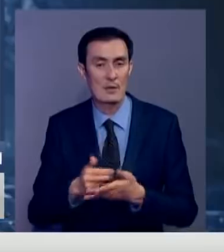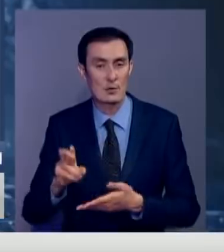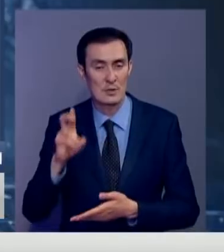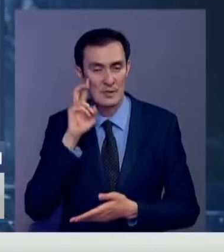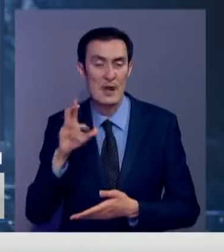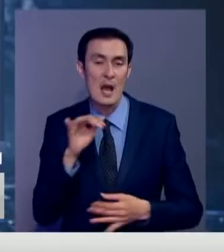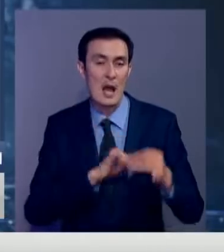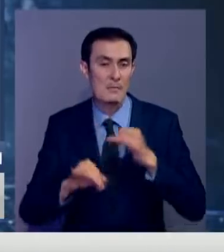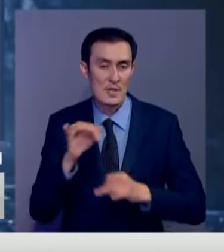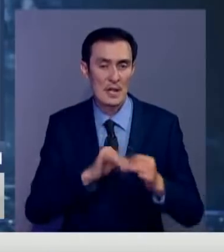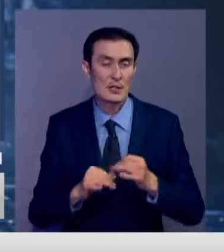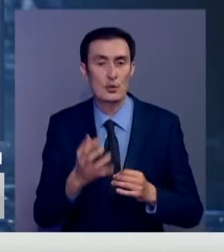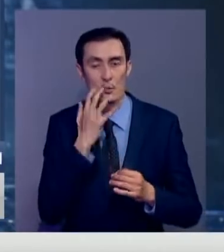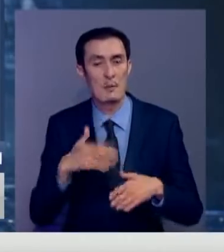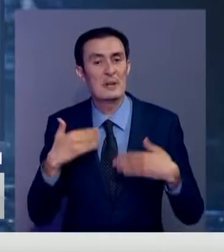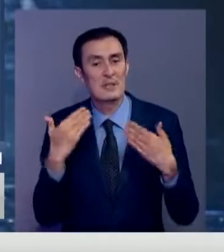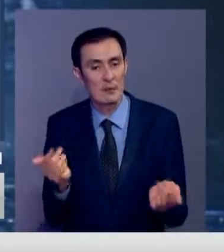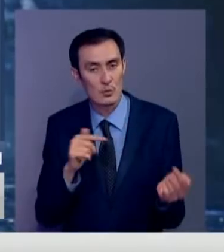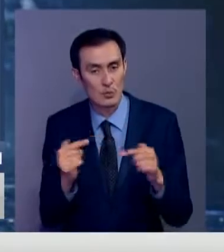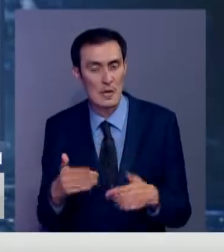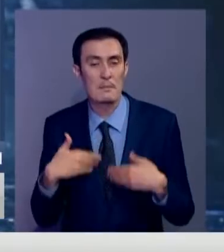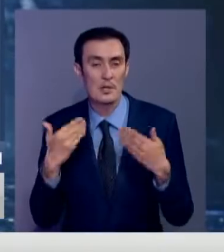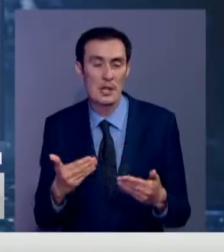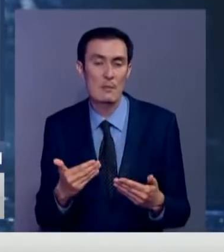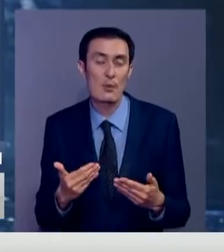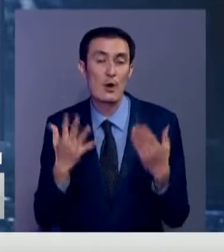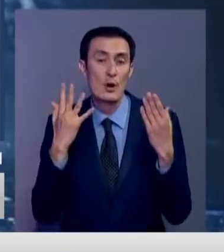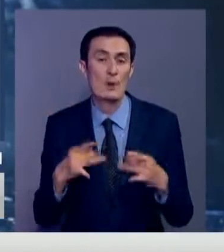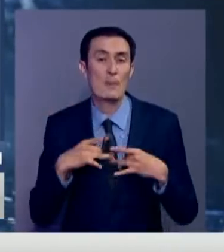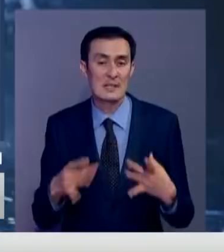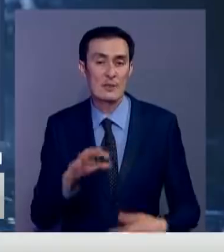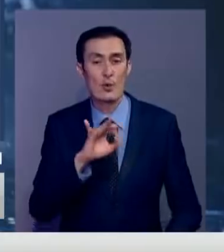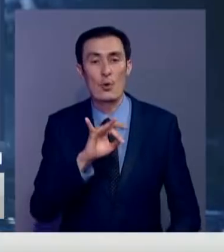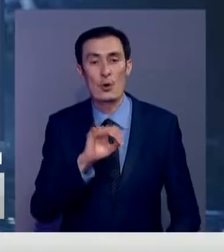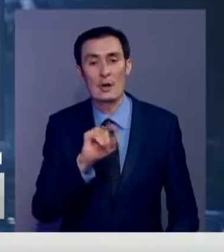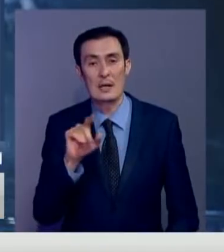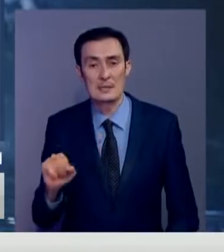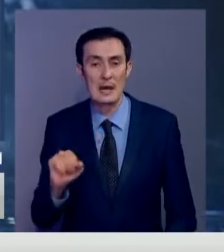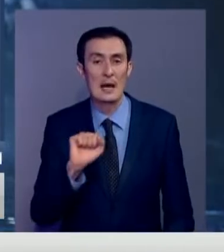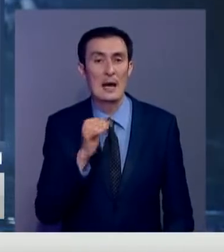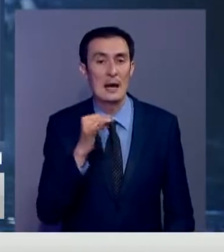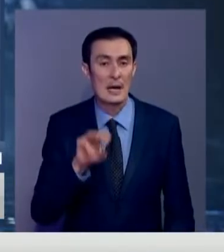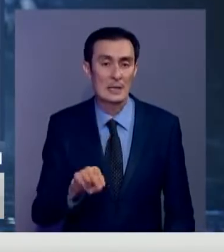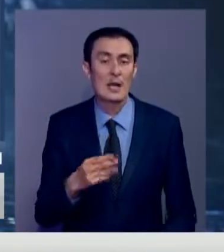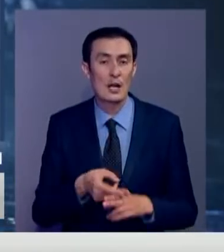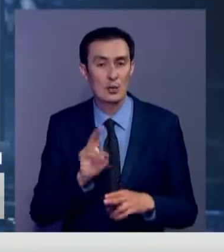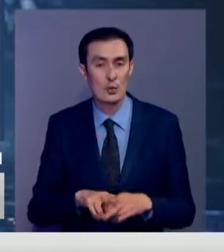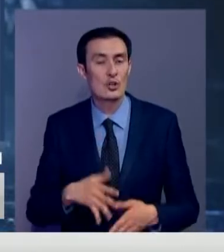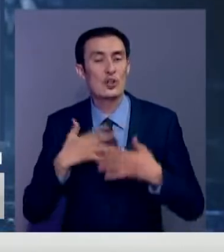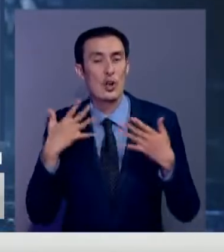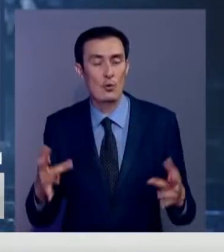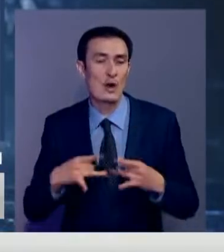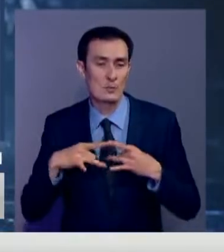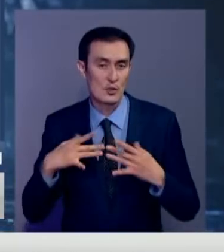Заид Аль-Нахаян обменялись теплыми поздравлениями и пожеланиями по случаю праздника Ураза Айд, который